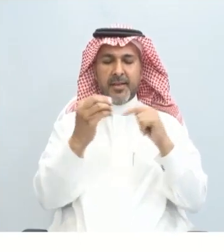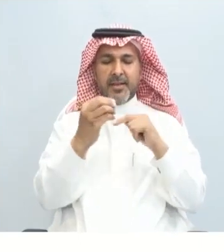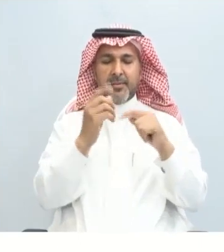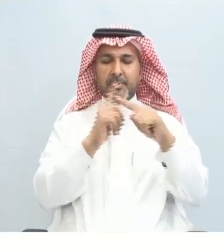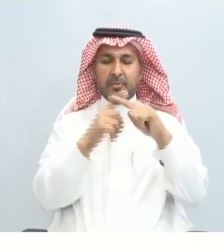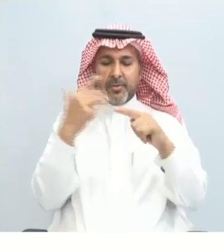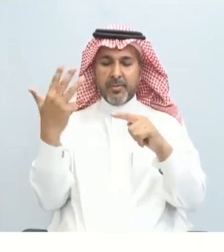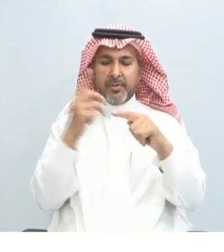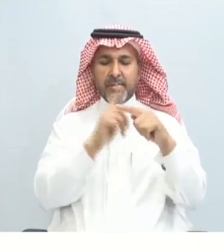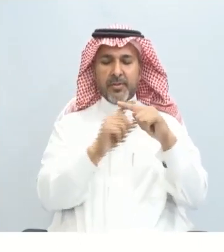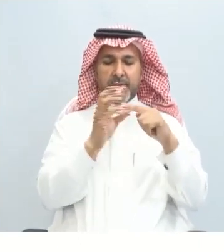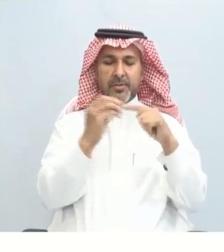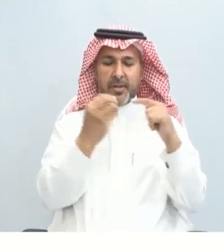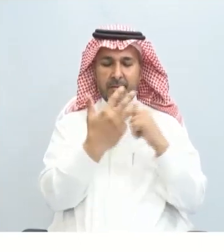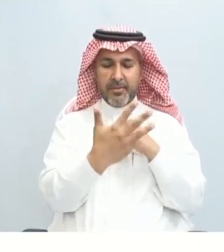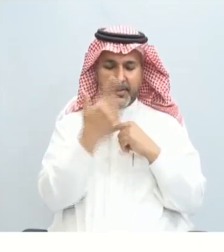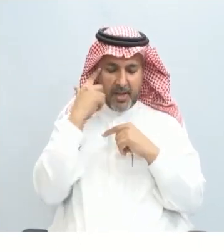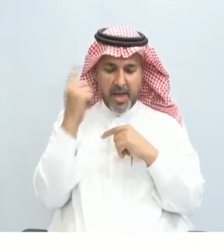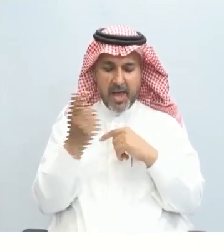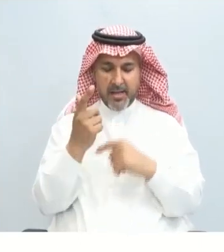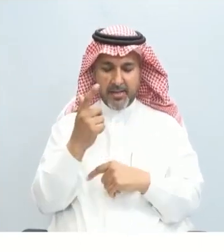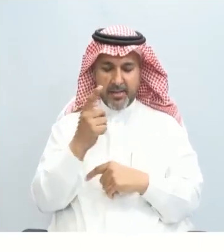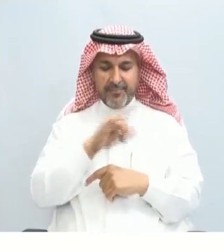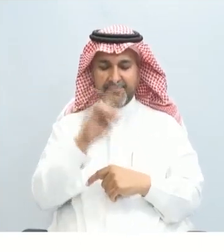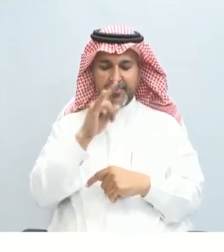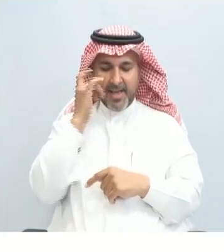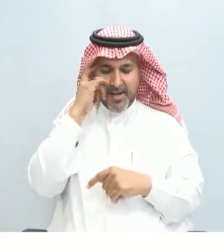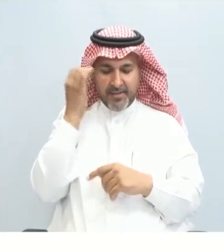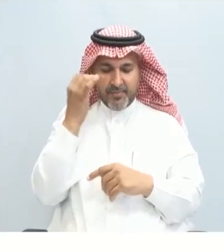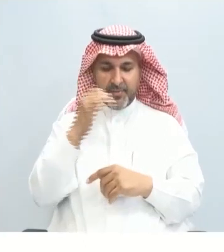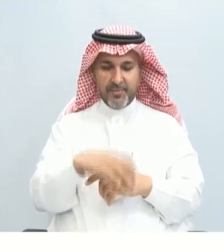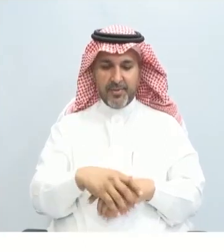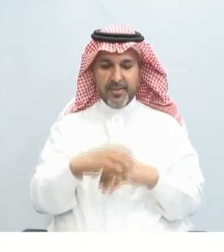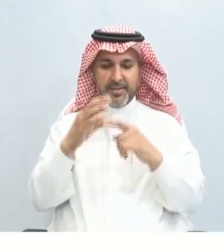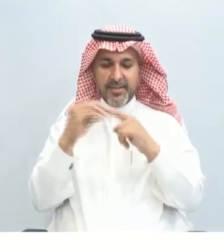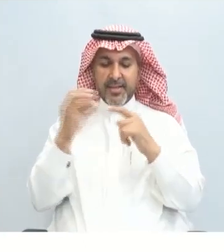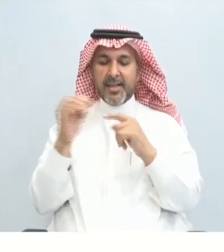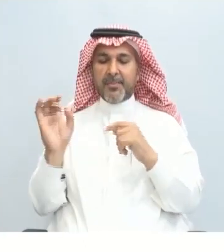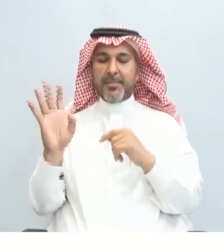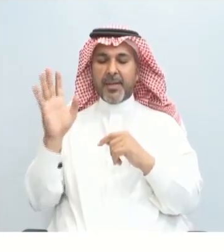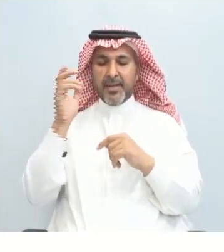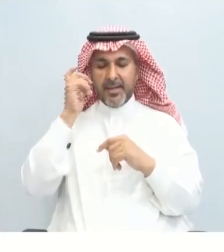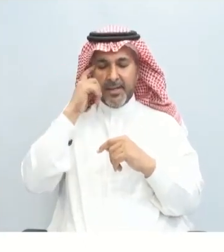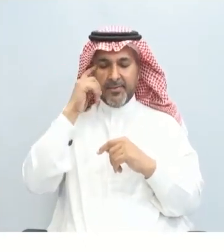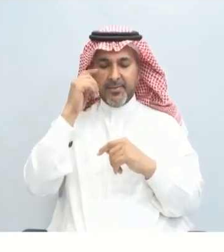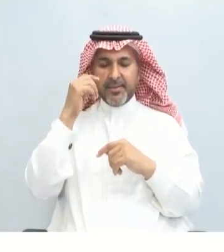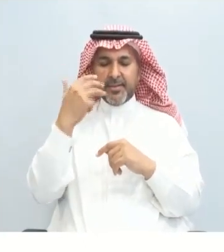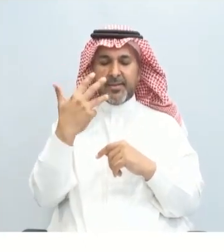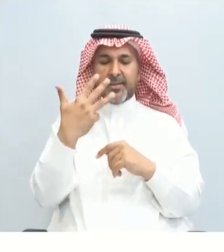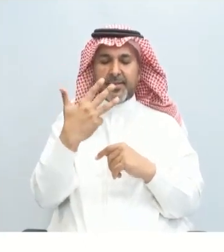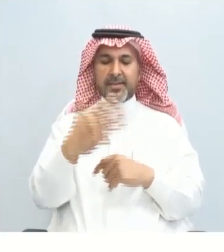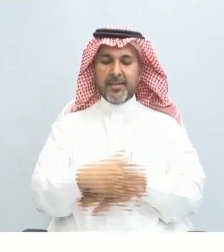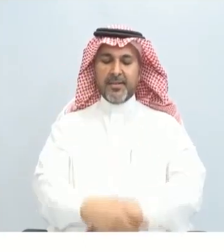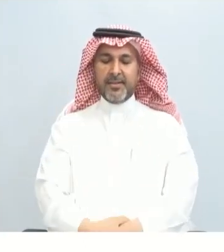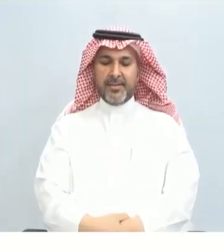ت هل كلا الحلين مقبول لاحظ هنا الاكس لحالها فبالتالي لا تقبل السالب وبالتالي راح نقول